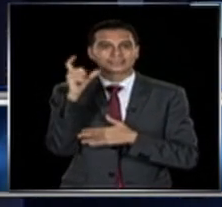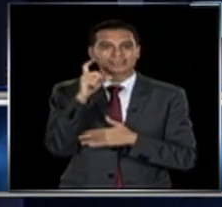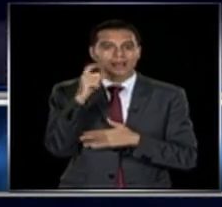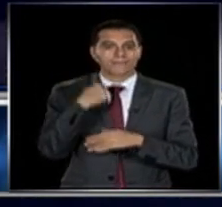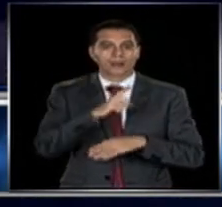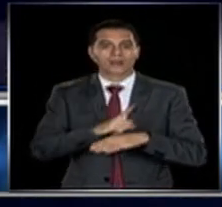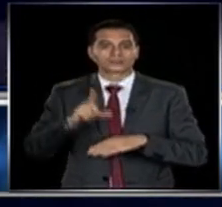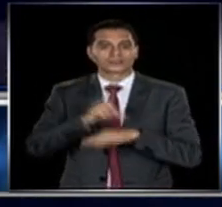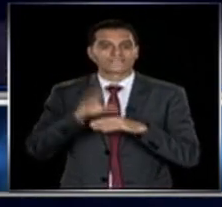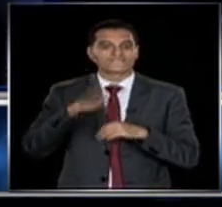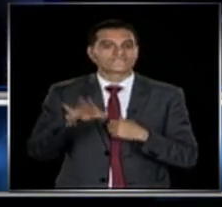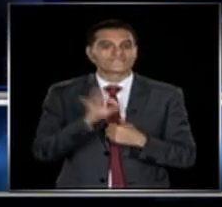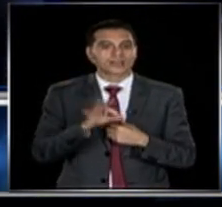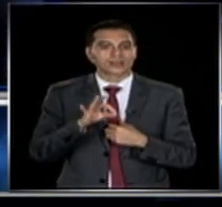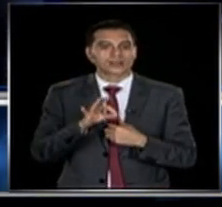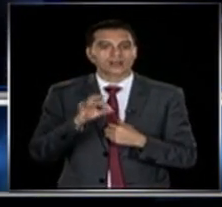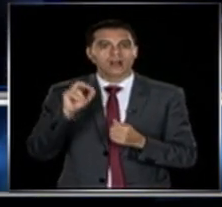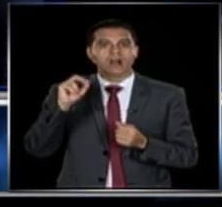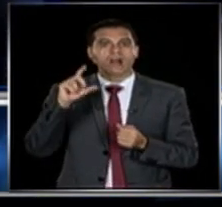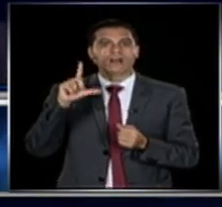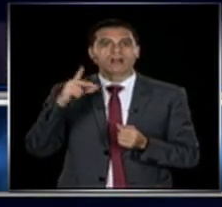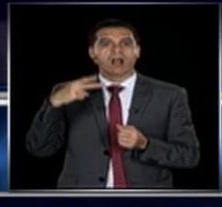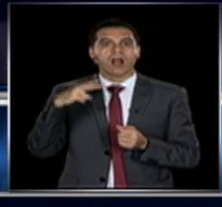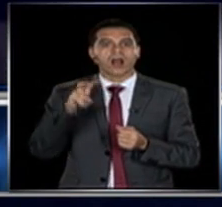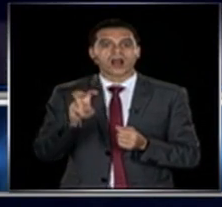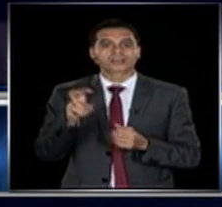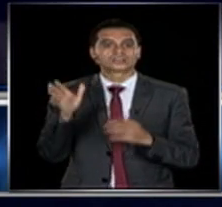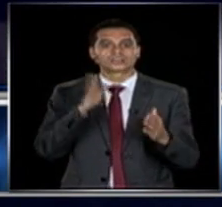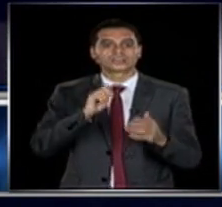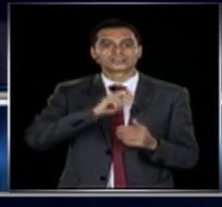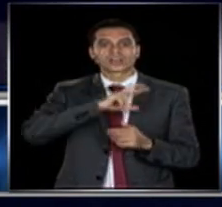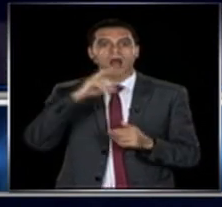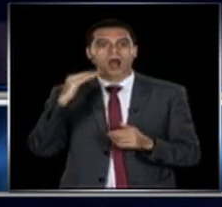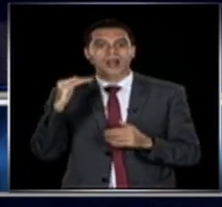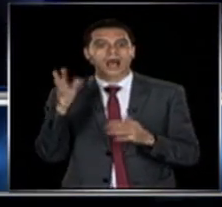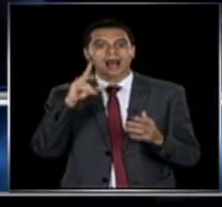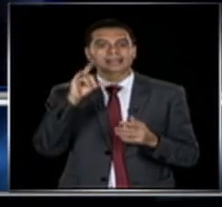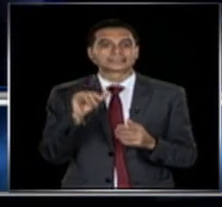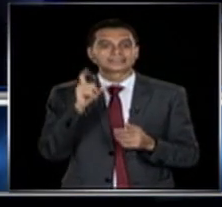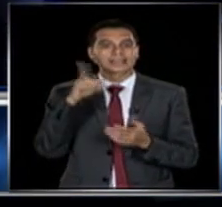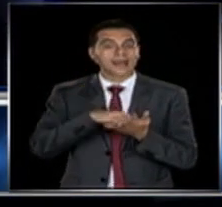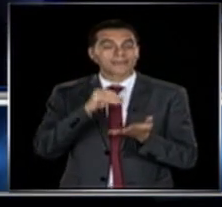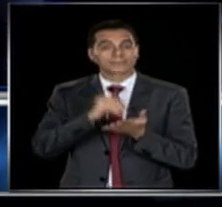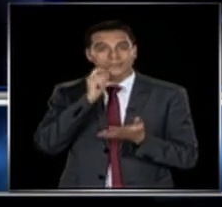القلعة، قلعة صلاح الدين أو قلعة الجبل. يعني لو إحنا بنتكلم على القلعة، فالقلعة ابتدت